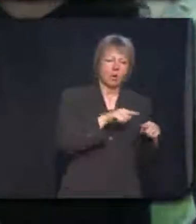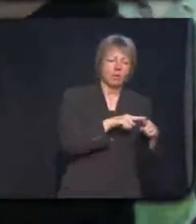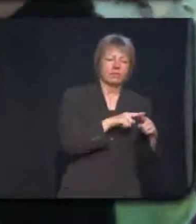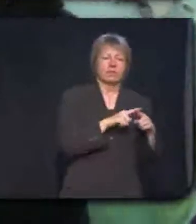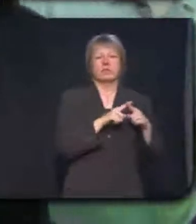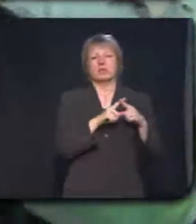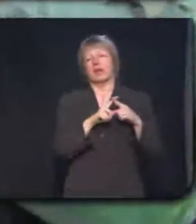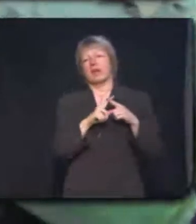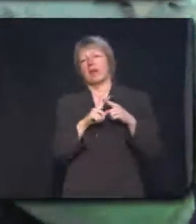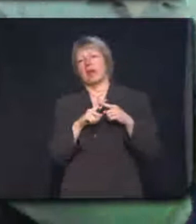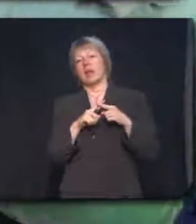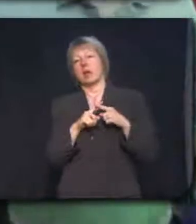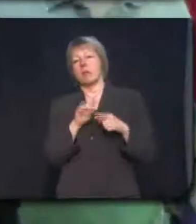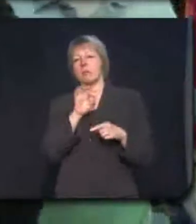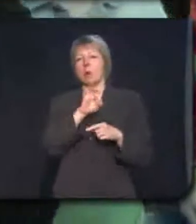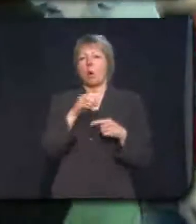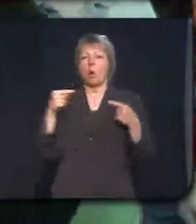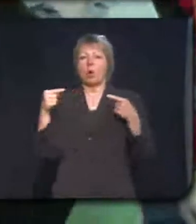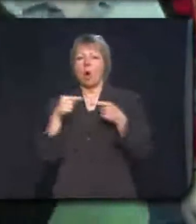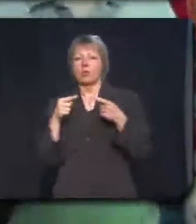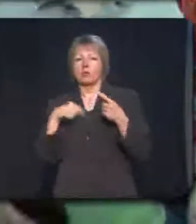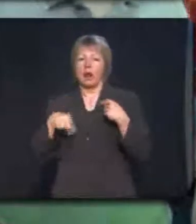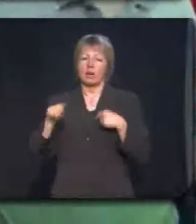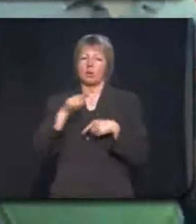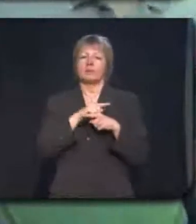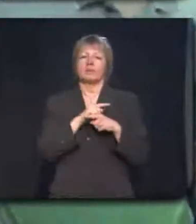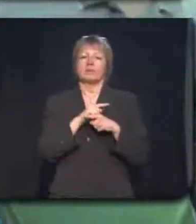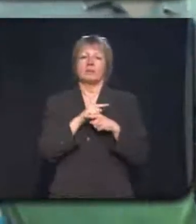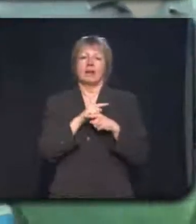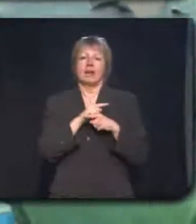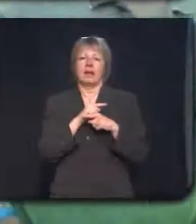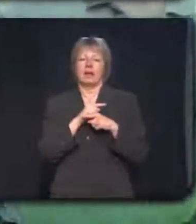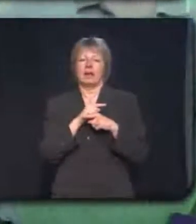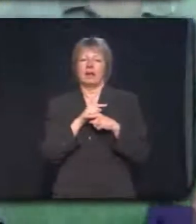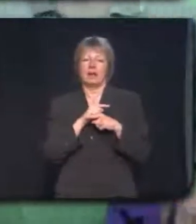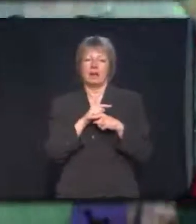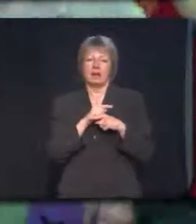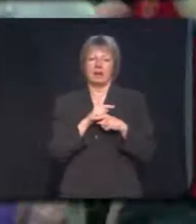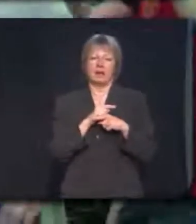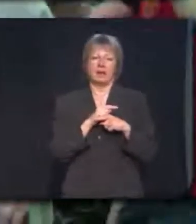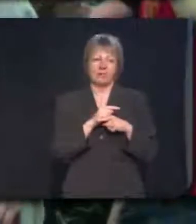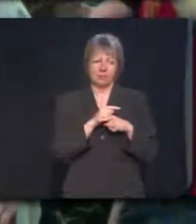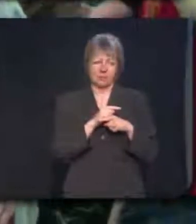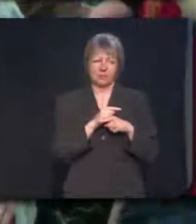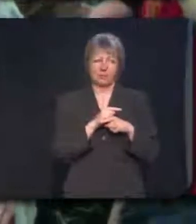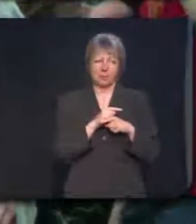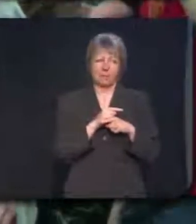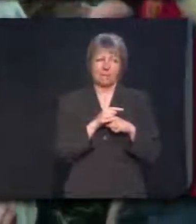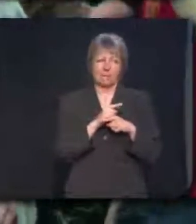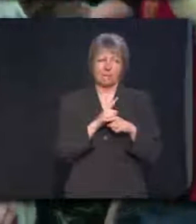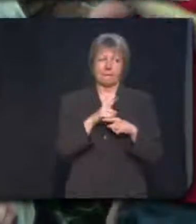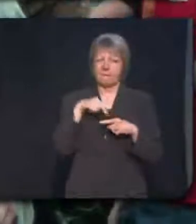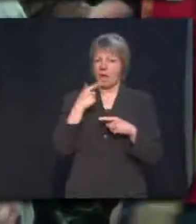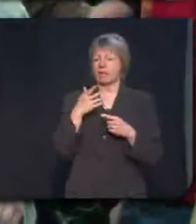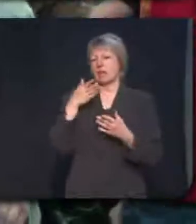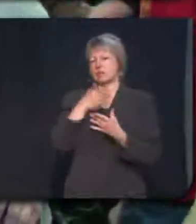Wahlergebnisse haben diese auch verkünden und das wird jetzt passieren und Wahlgänge durchführen ja